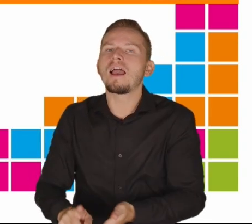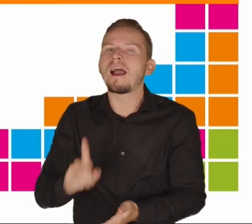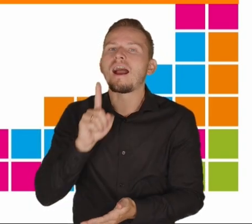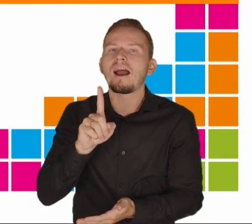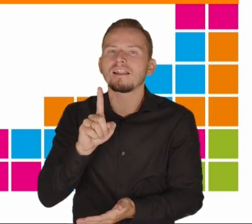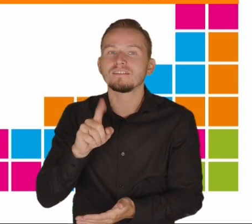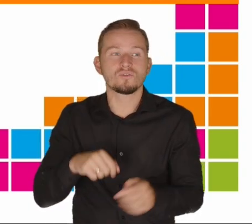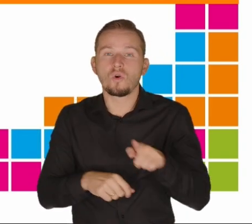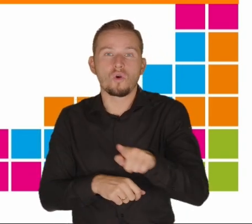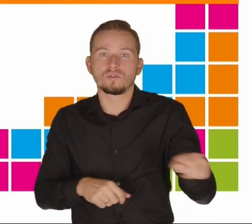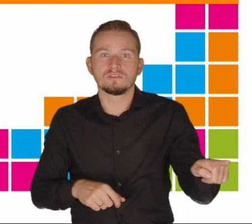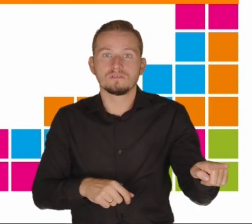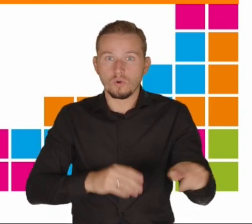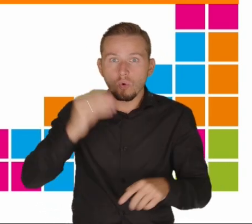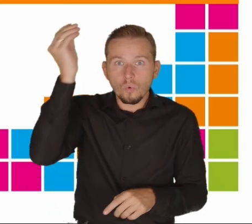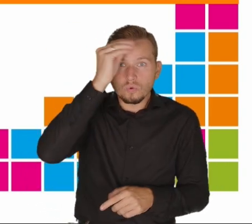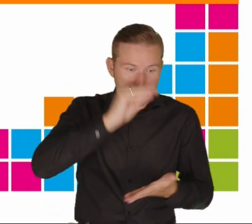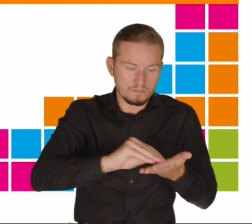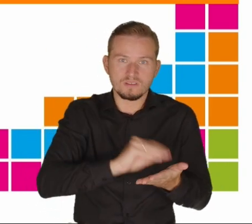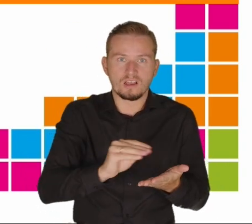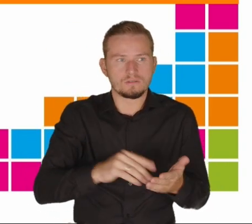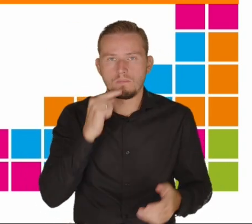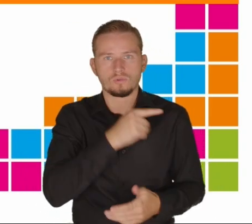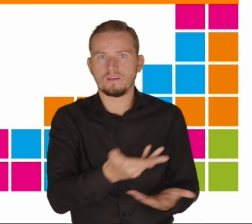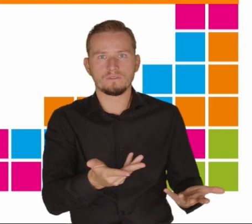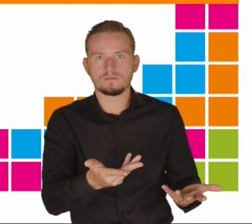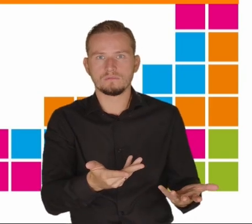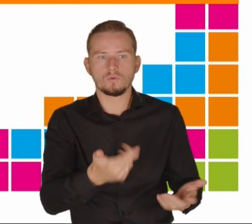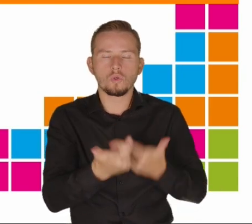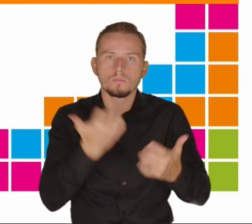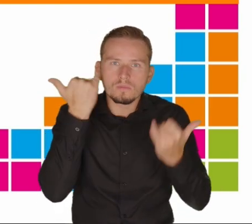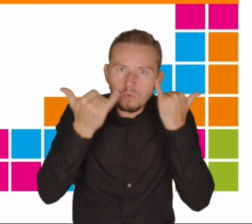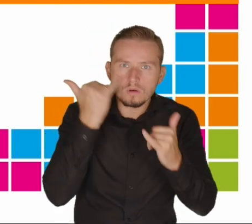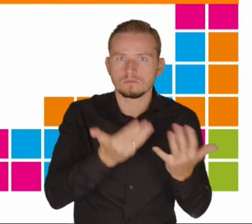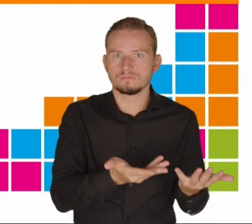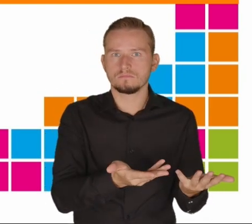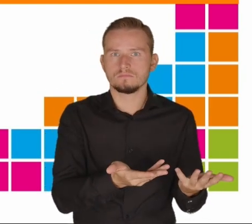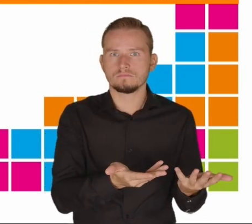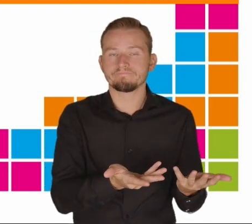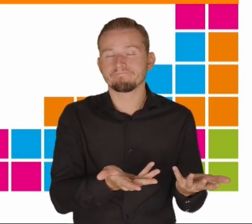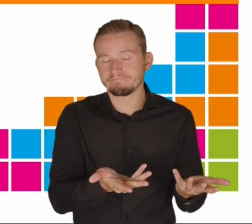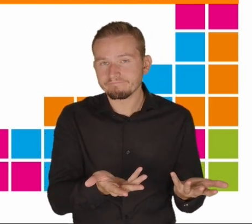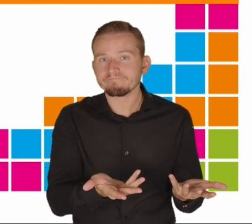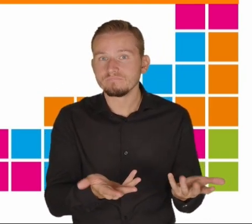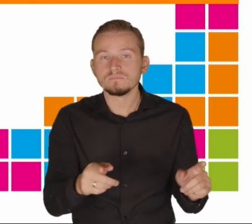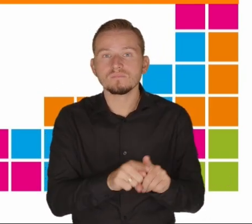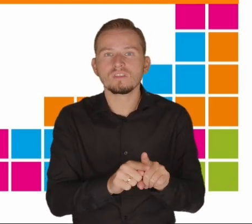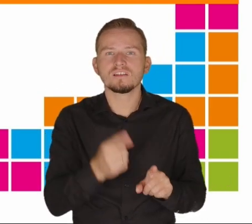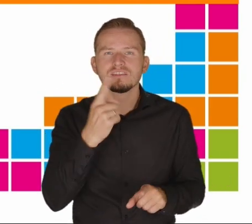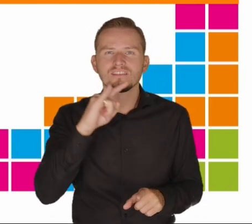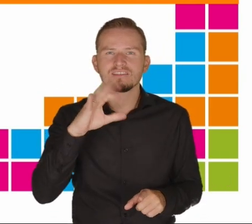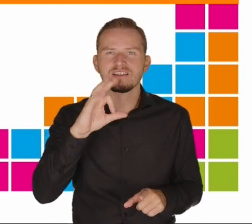nie są w stanie się nauczyć pisać, że robią błędy, że często łączy się to z dyslekcją,